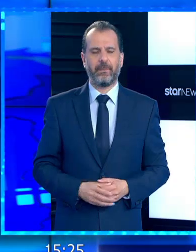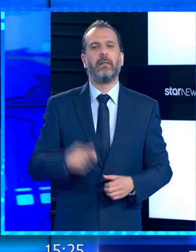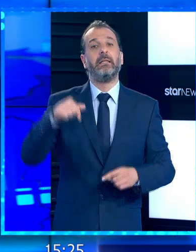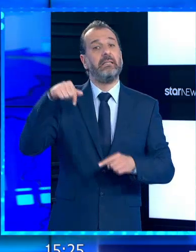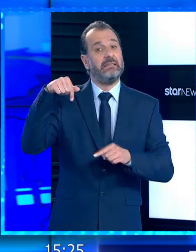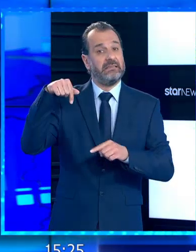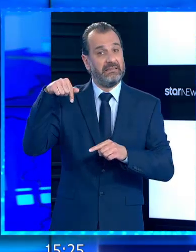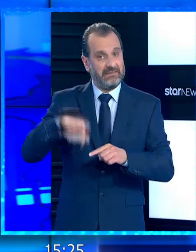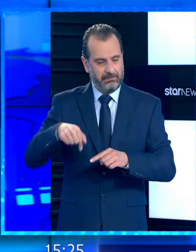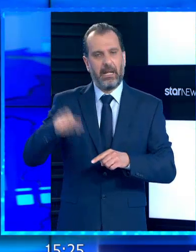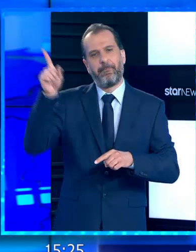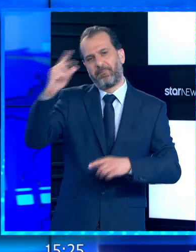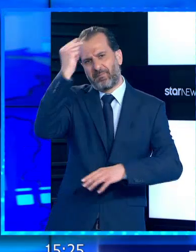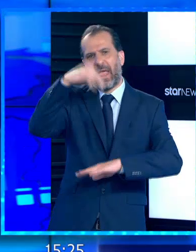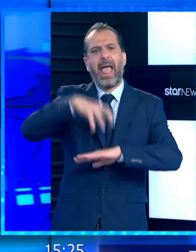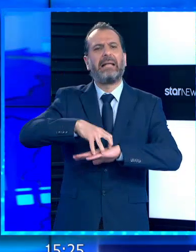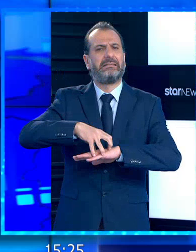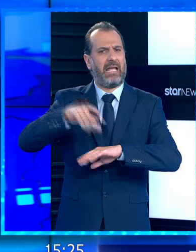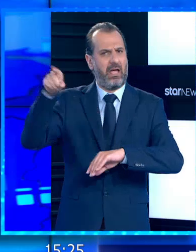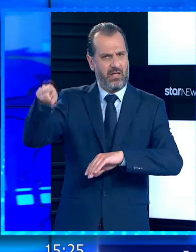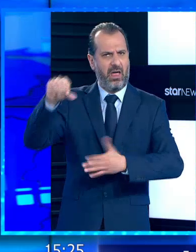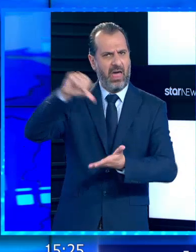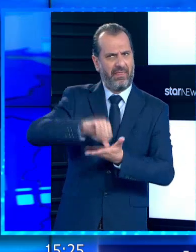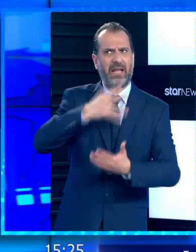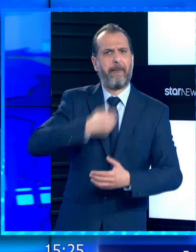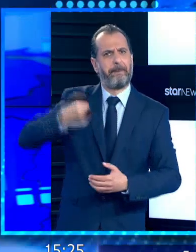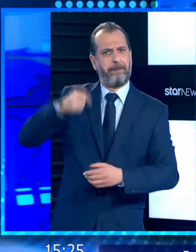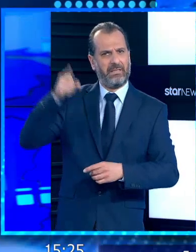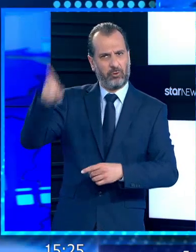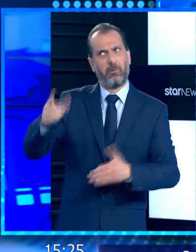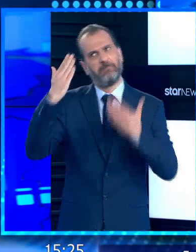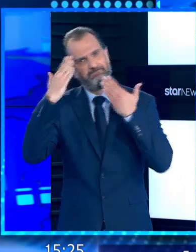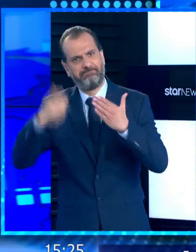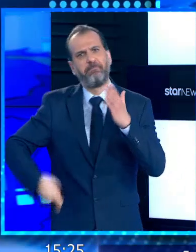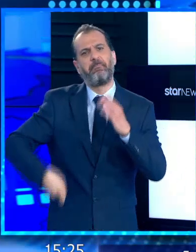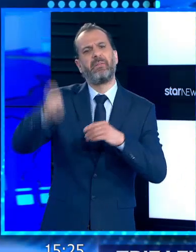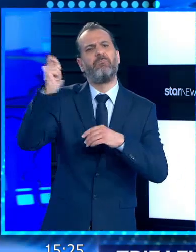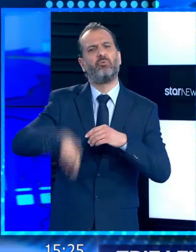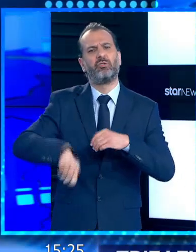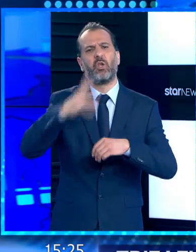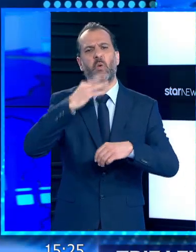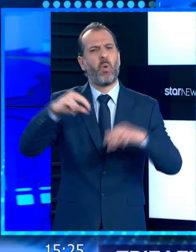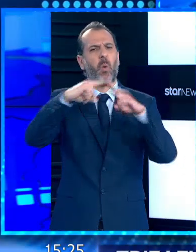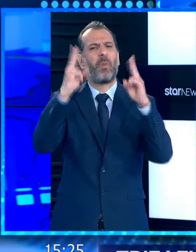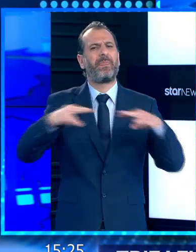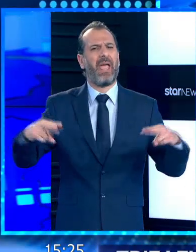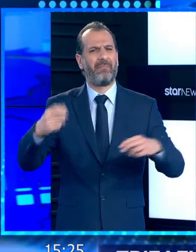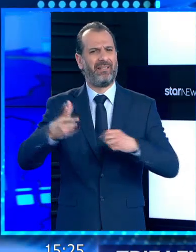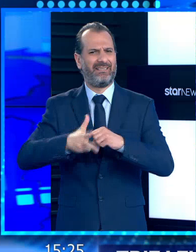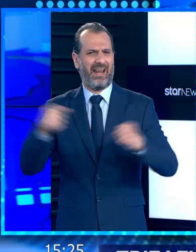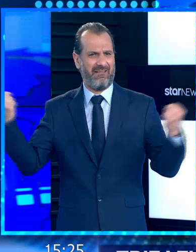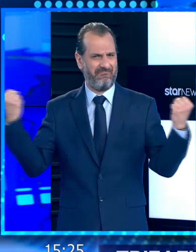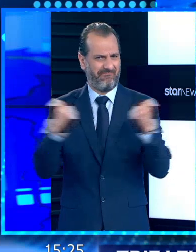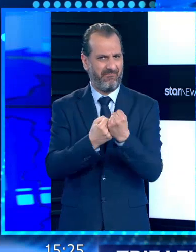Επιμνημόσυνη δέηση για τα θύματα των Τεμπών τελέστηκε το πρωί στη Μητρόπολη Αθηνών. Πάμε στον Άρη Λάμπο για να ενημερωθούμε. Άρη. Ρένια, 67